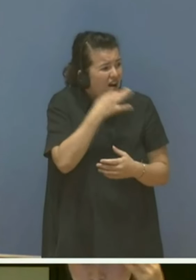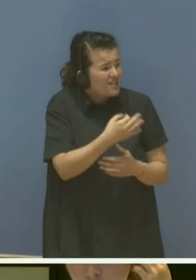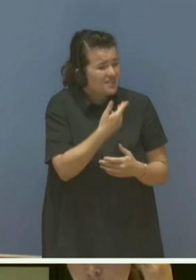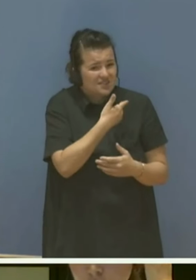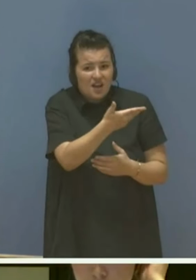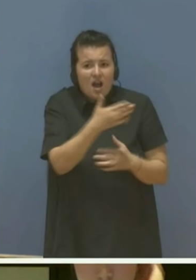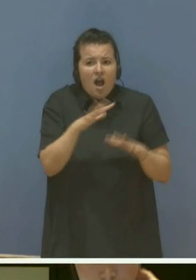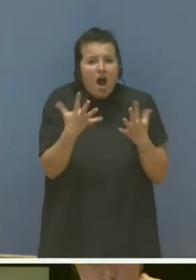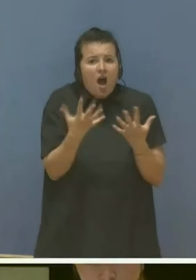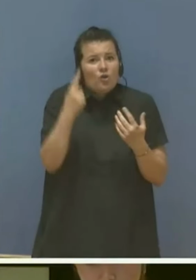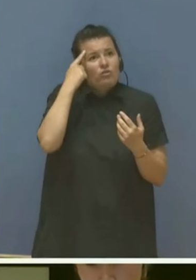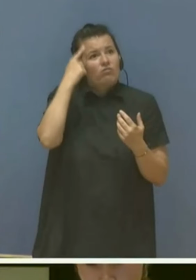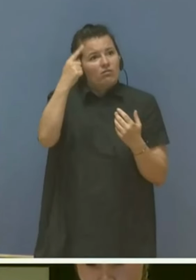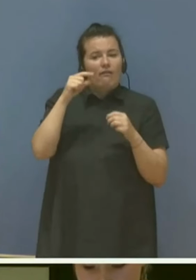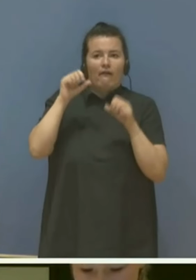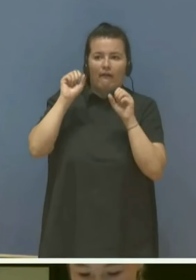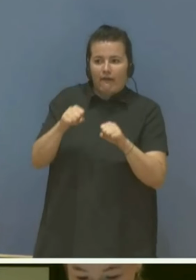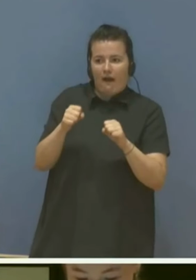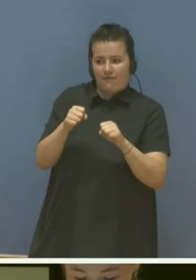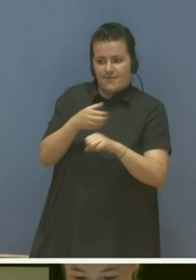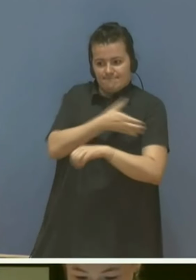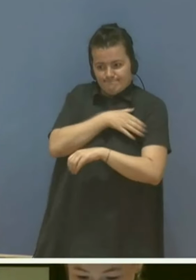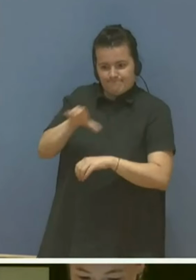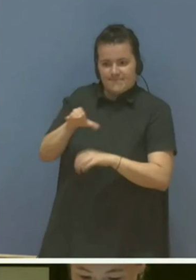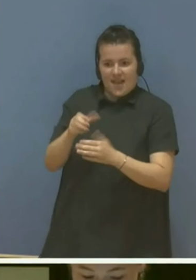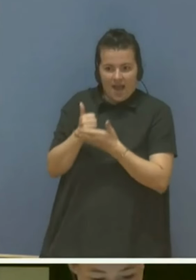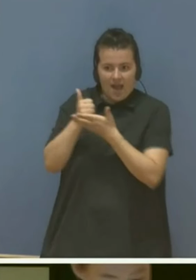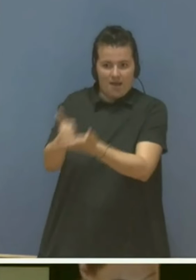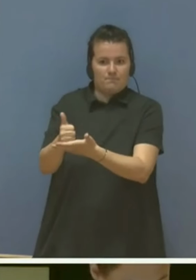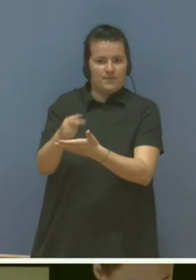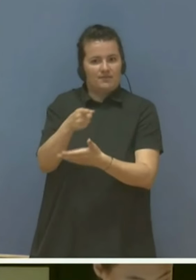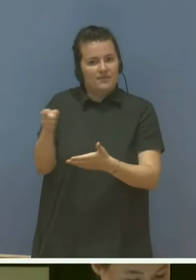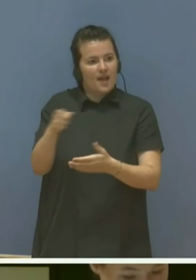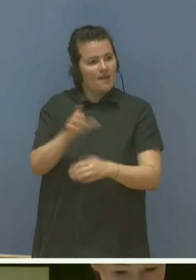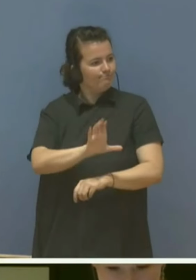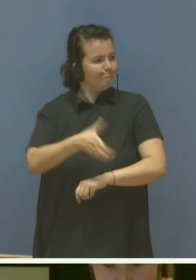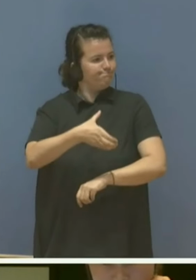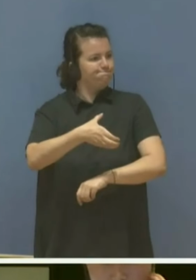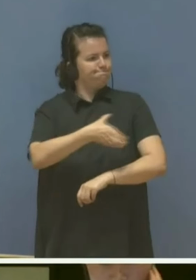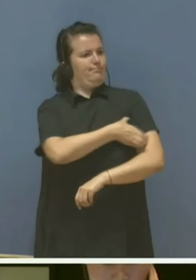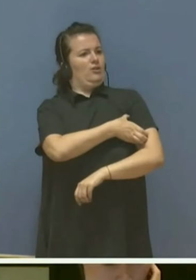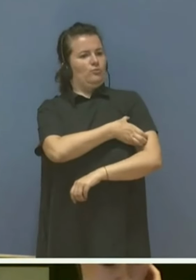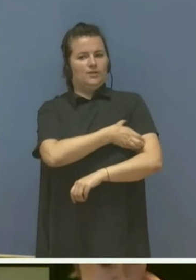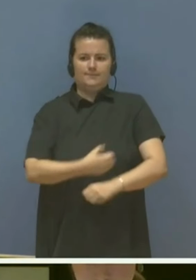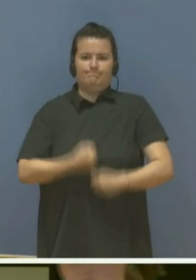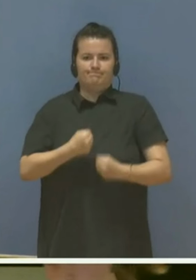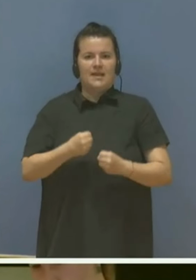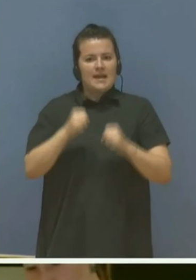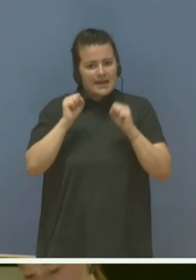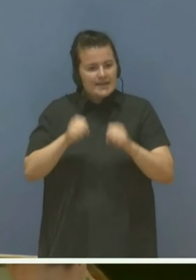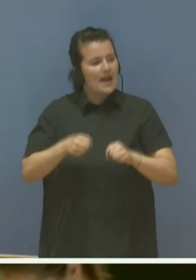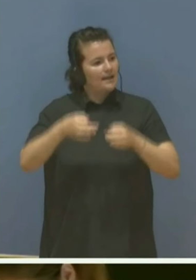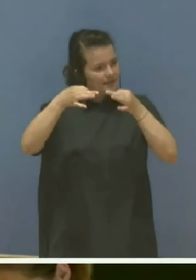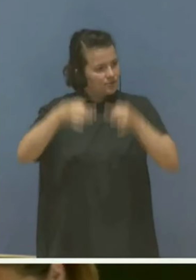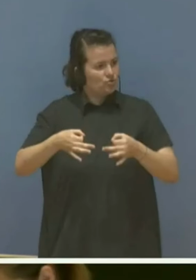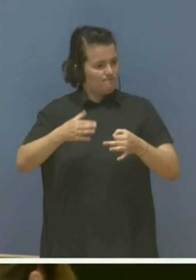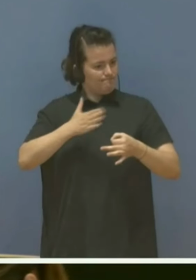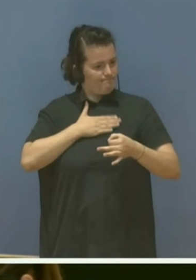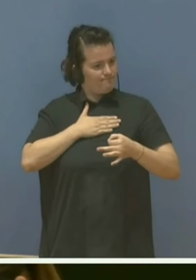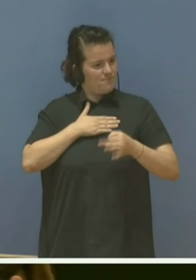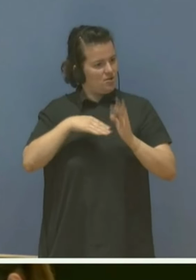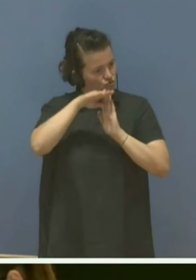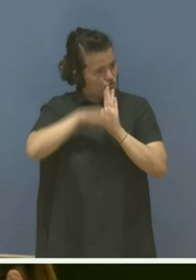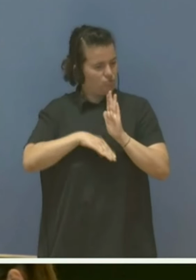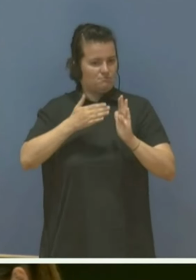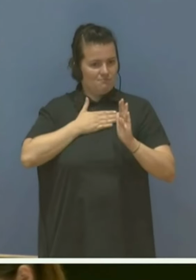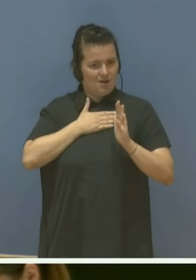участия коренных народов в принятии решений при осуществлении права на рыболовство? Второй вопрос. Как вы оцените проблему доступа коренных народов к современным